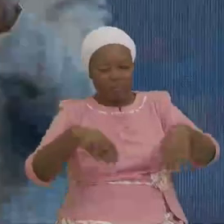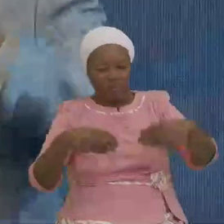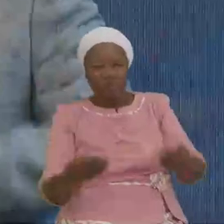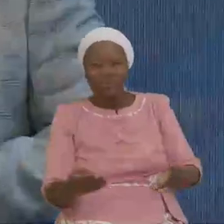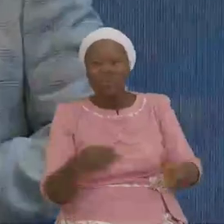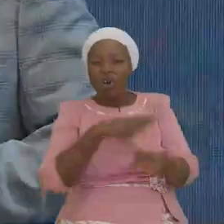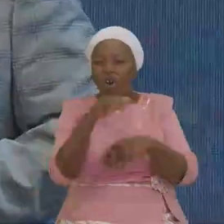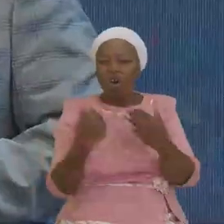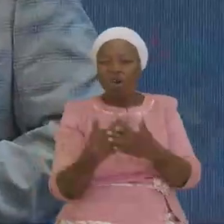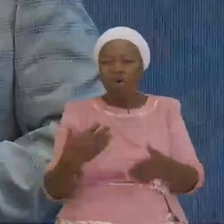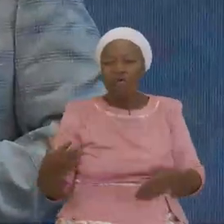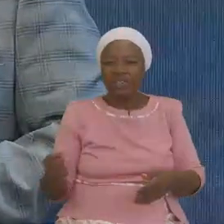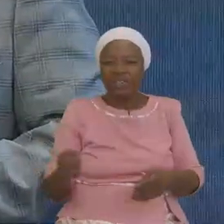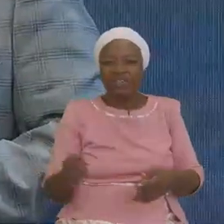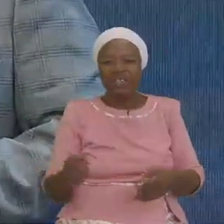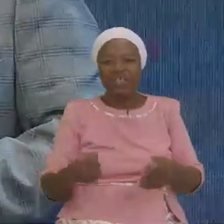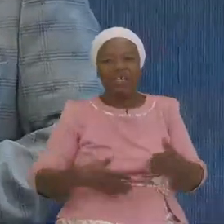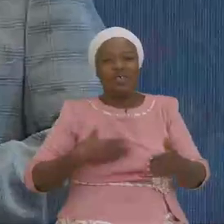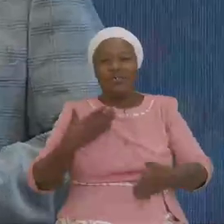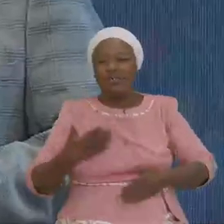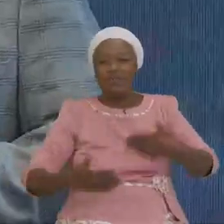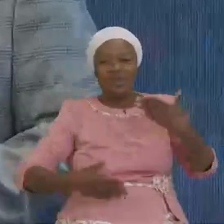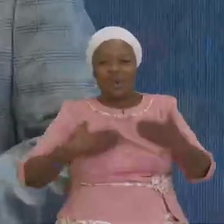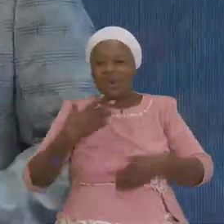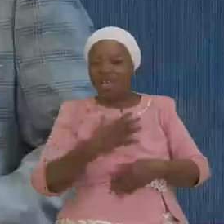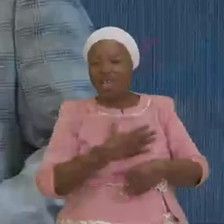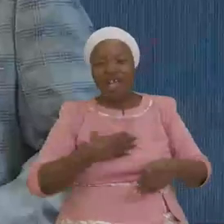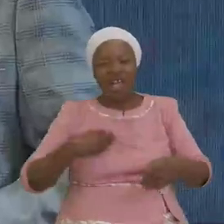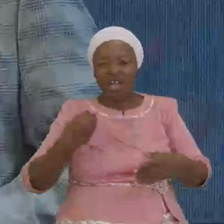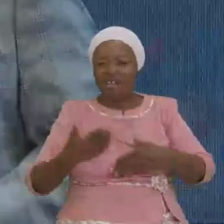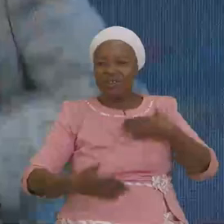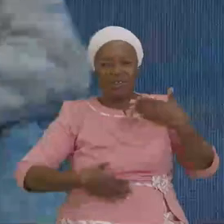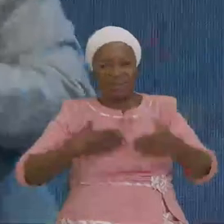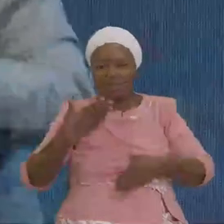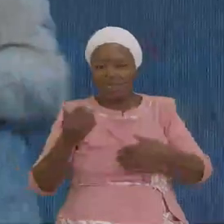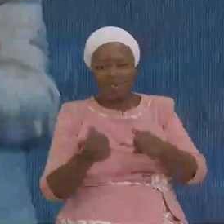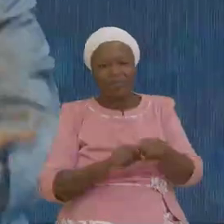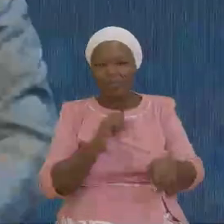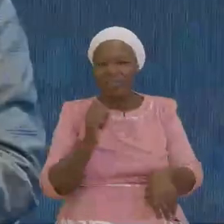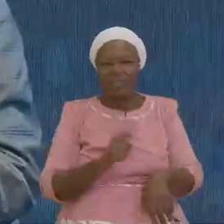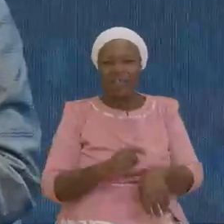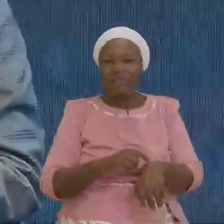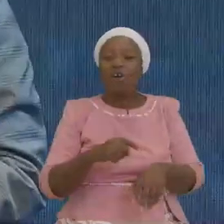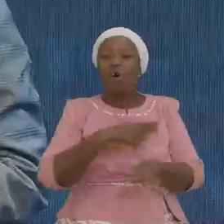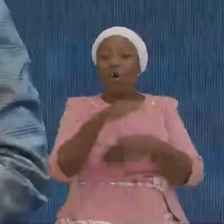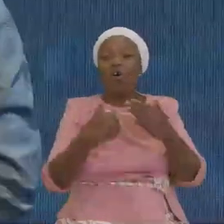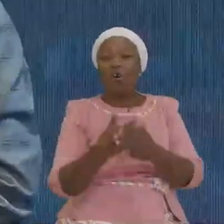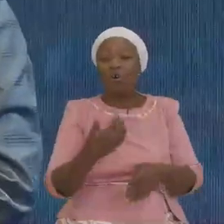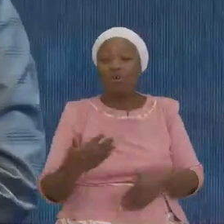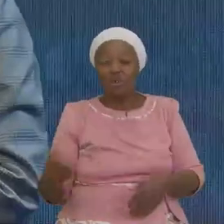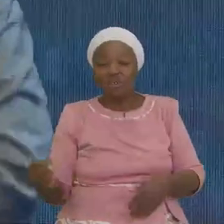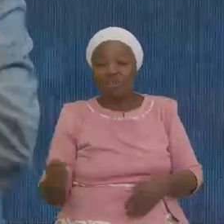délivrance, toute chose, les provisions, toute chose, la joie et le